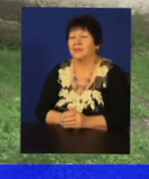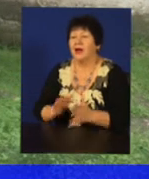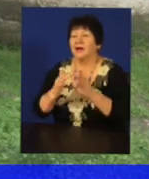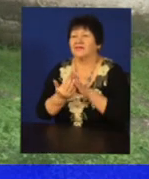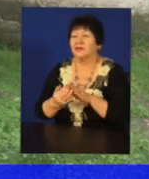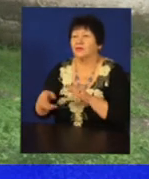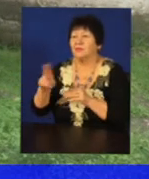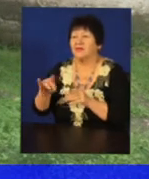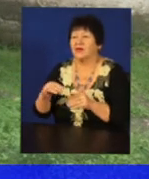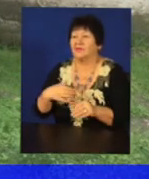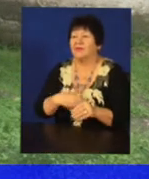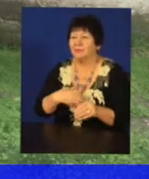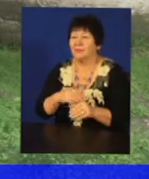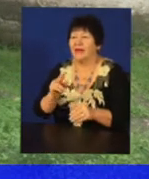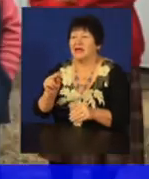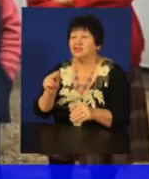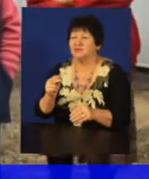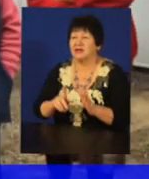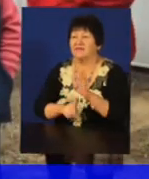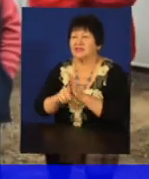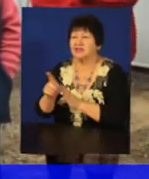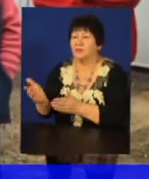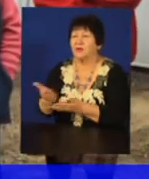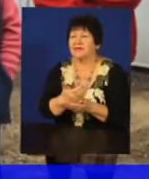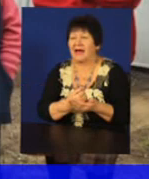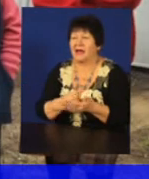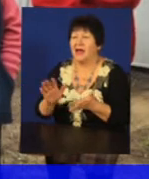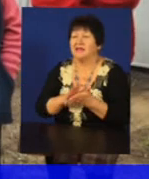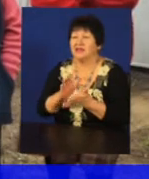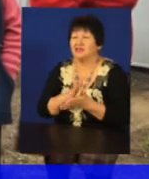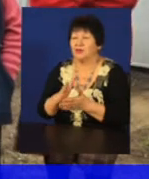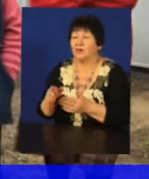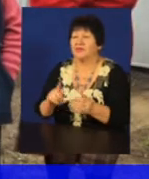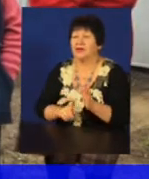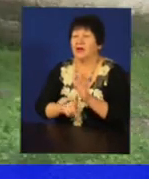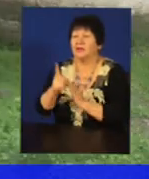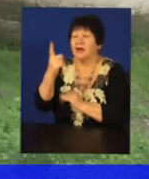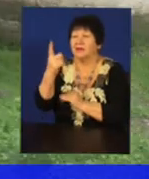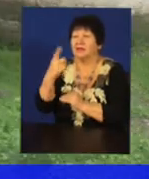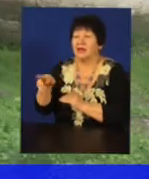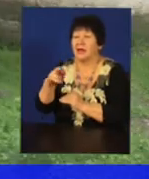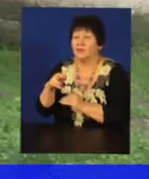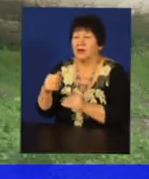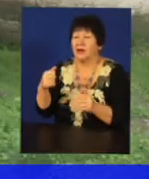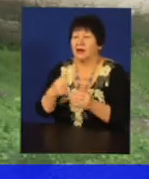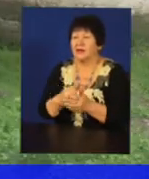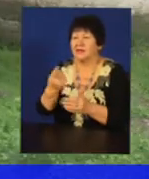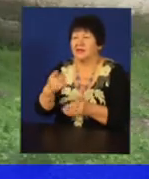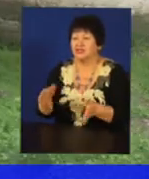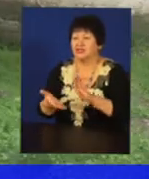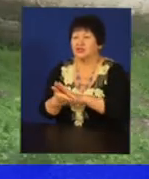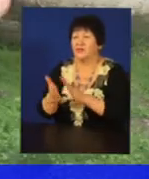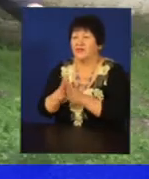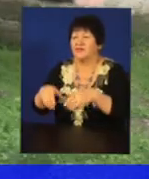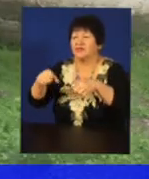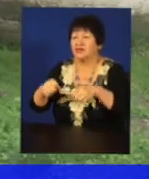Satul Dimitrovca din primărie Cimișlia va începe colectarea deșeurilor menajere solide din 1 ianuarie 2021 la aceleași condiții